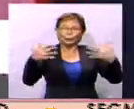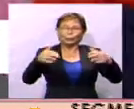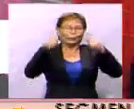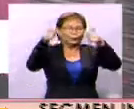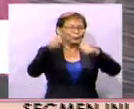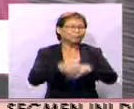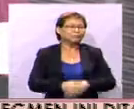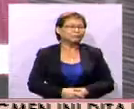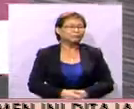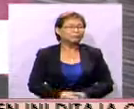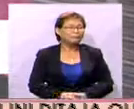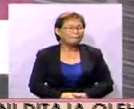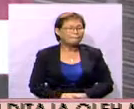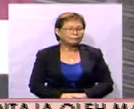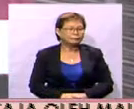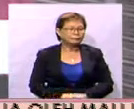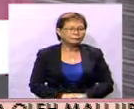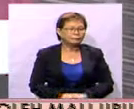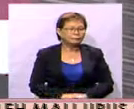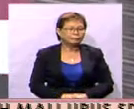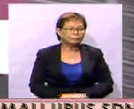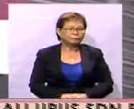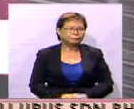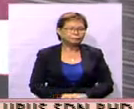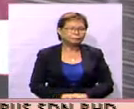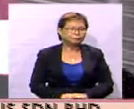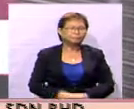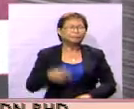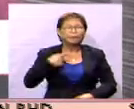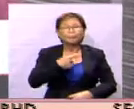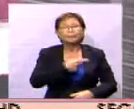satunya cara Majlis Agama Islam ini untuk membantu